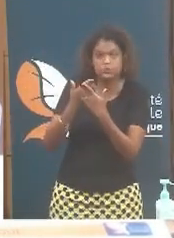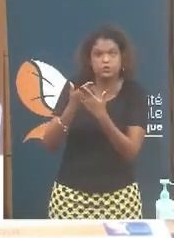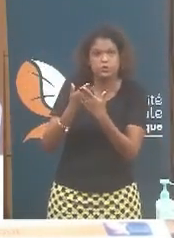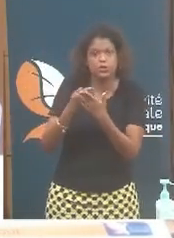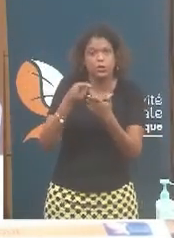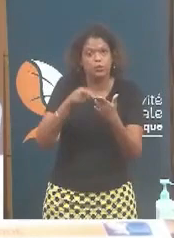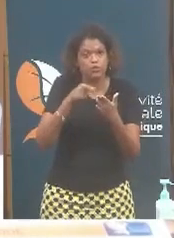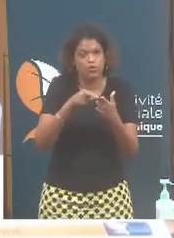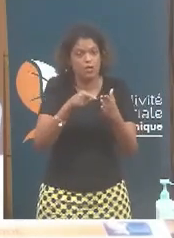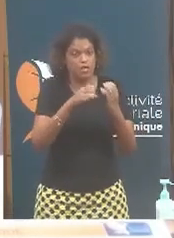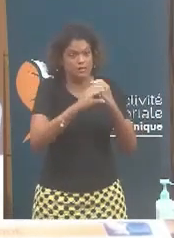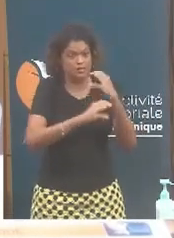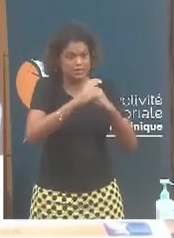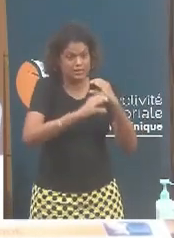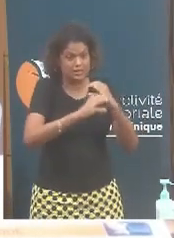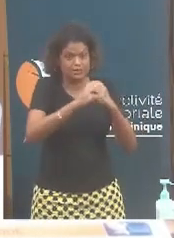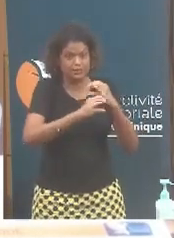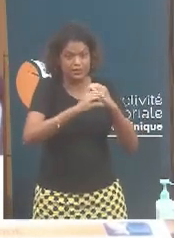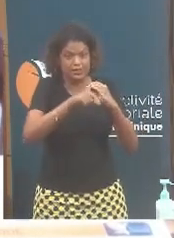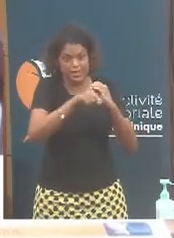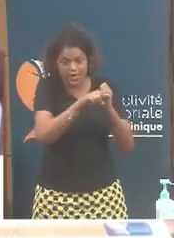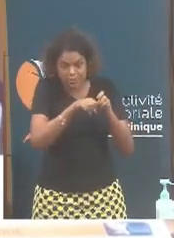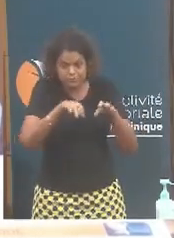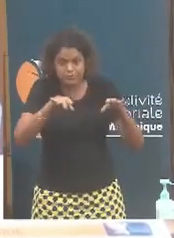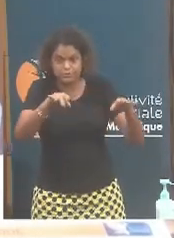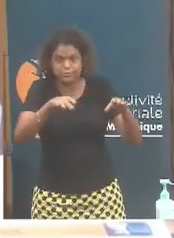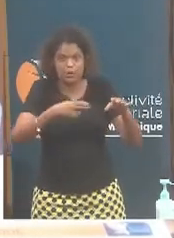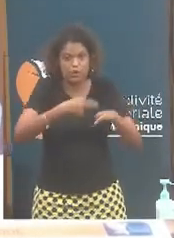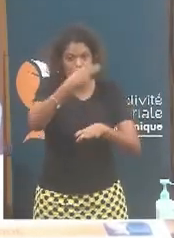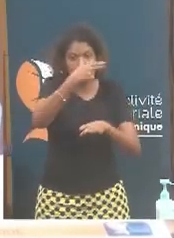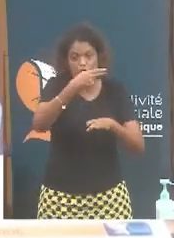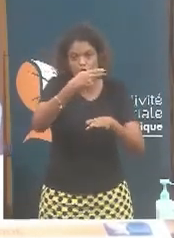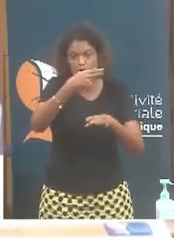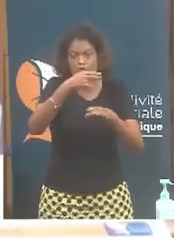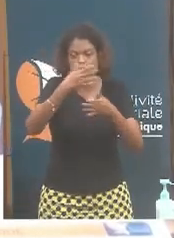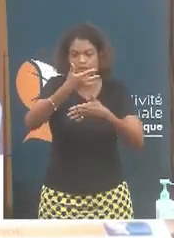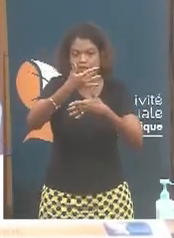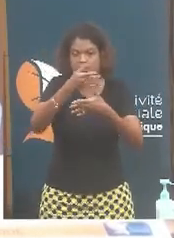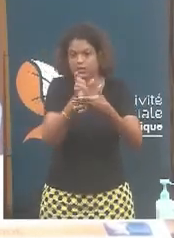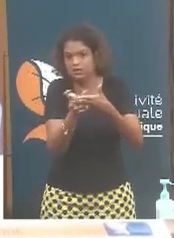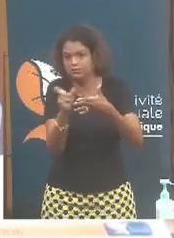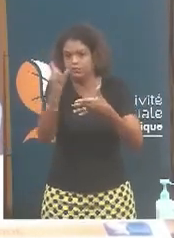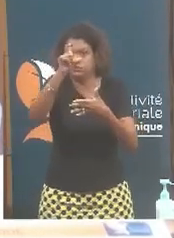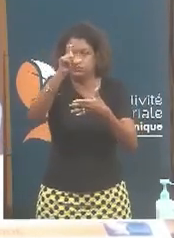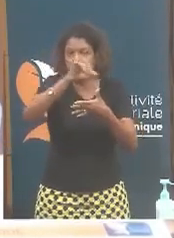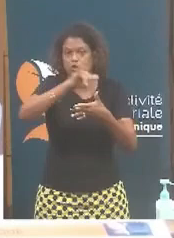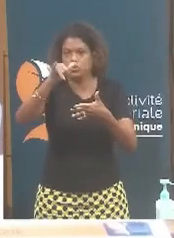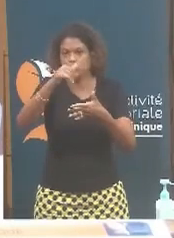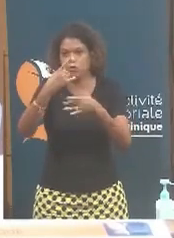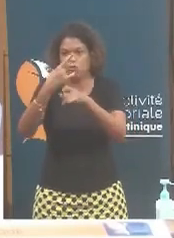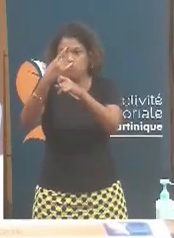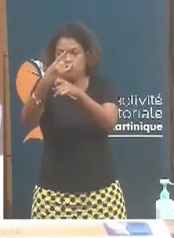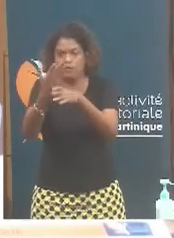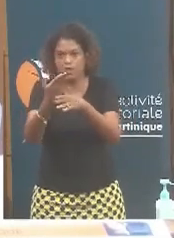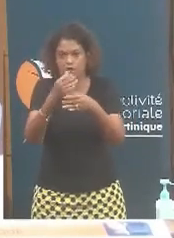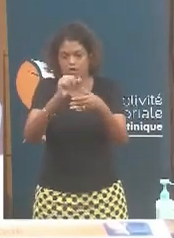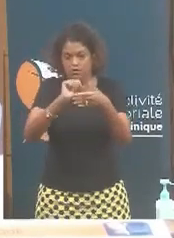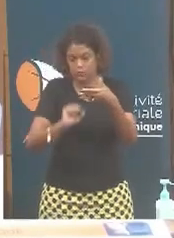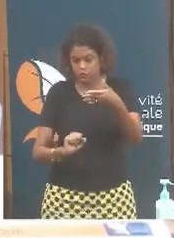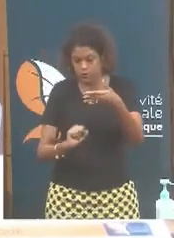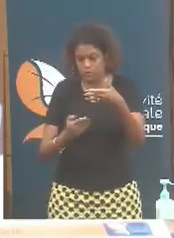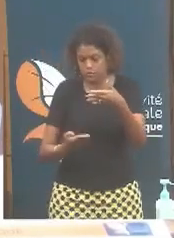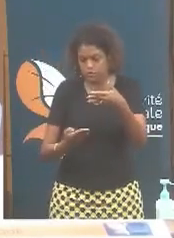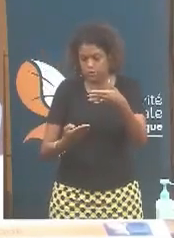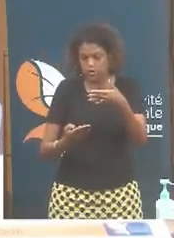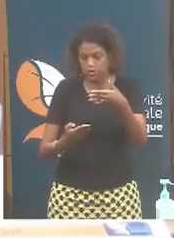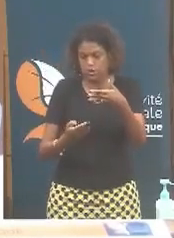l'extension du TCSP dans les 3 directions vers le nord-atlantique, jusqu'au Robert, vers le sud